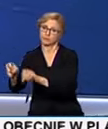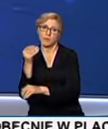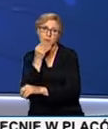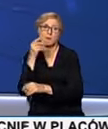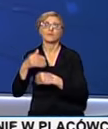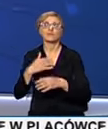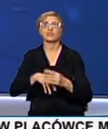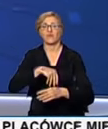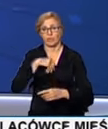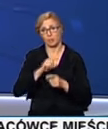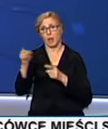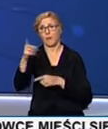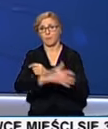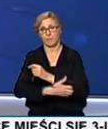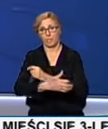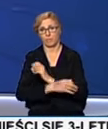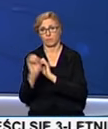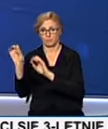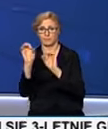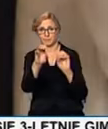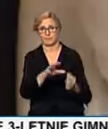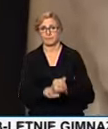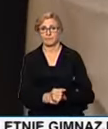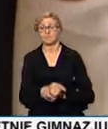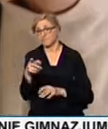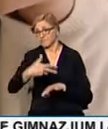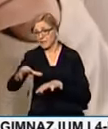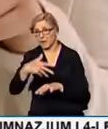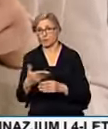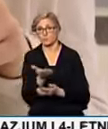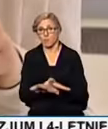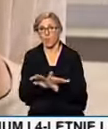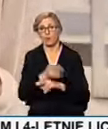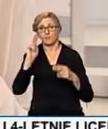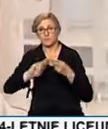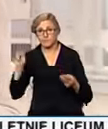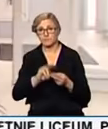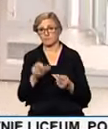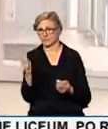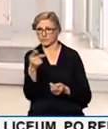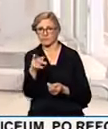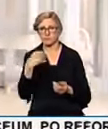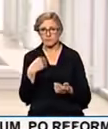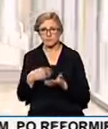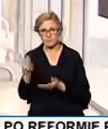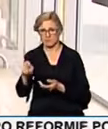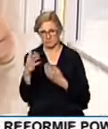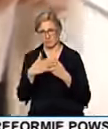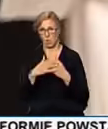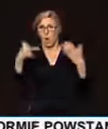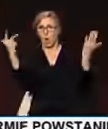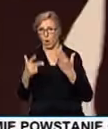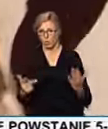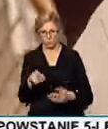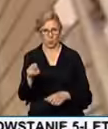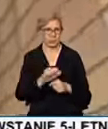trafi do ubogich rodzin Monika aleksandrzak makaron mąka cukier za te kilka produktów zapłaciłam niecałe 8 zł